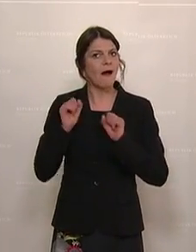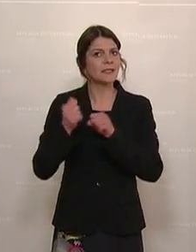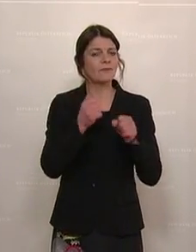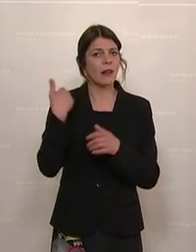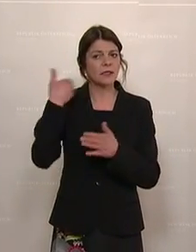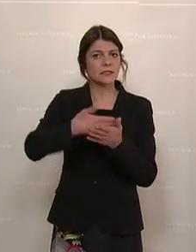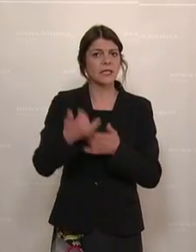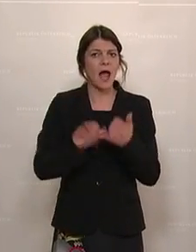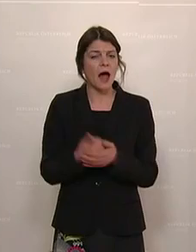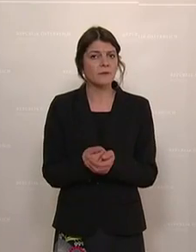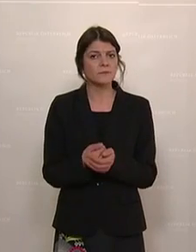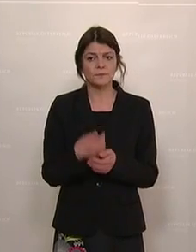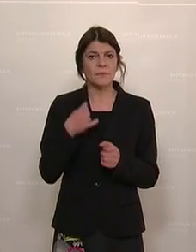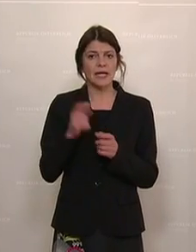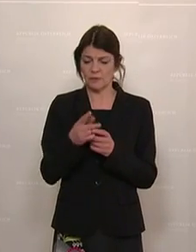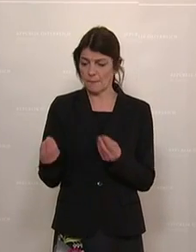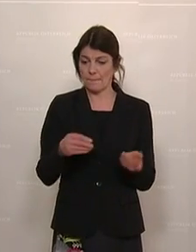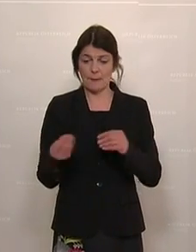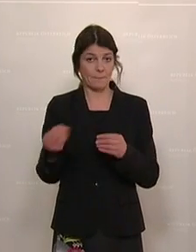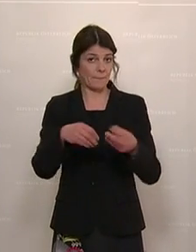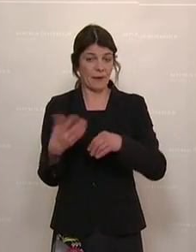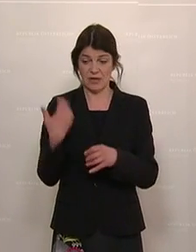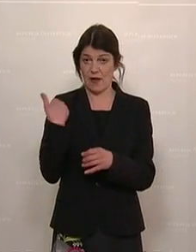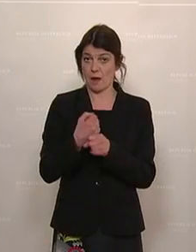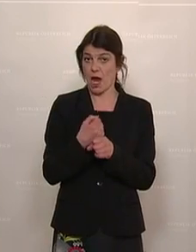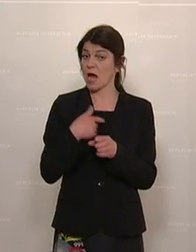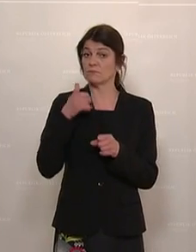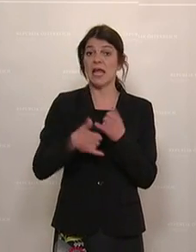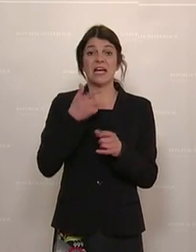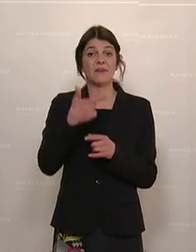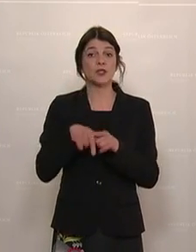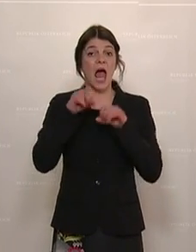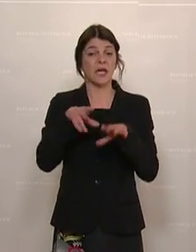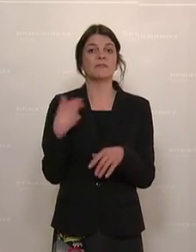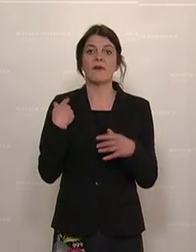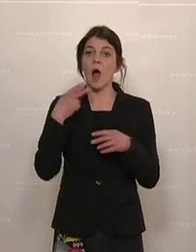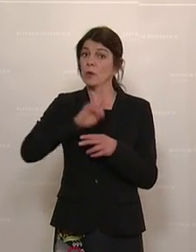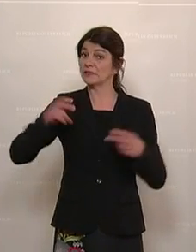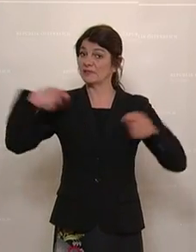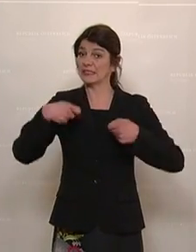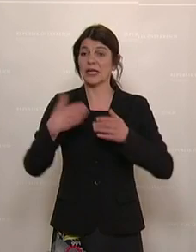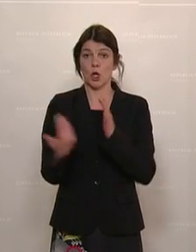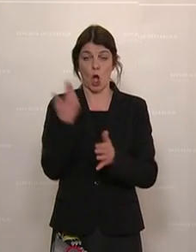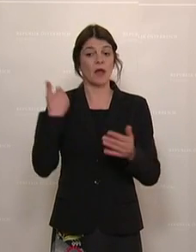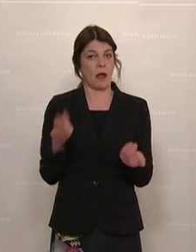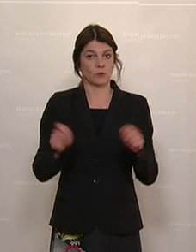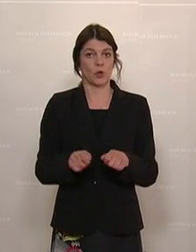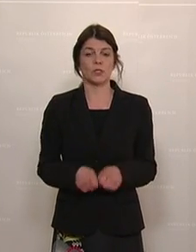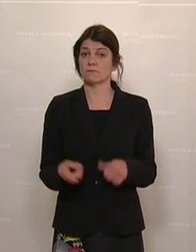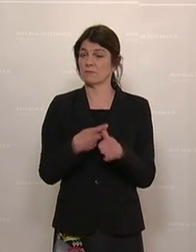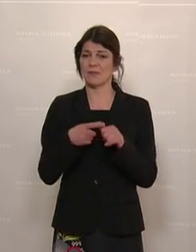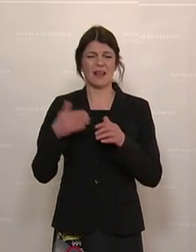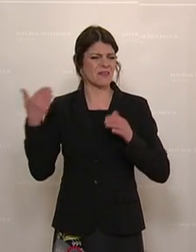und setzen die Bausteine zusammen. Wir haben 2018 die Universitätsfinanzierung neu beschlossen. Ganz komplette